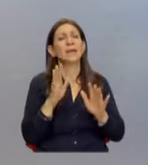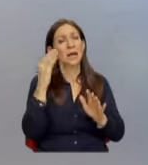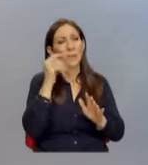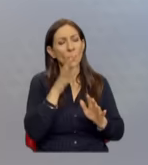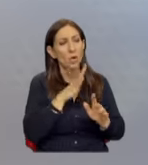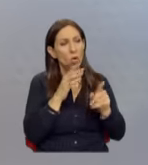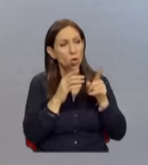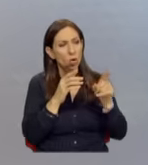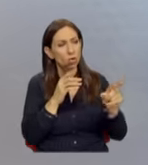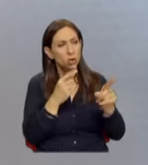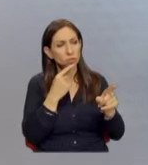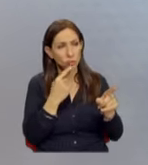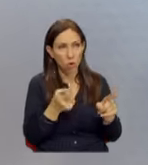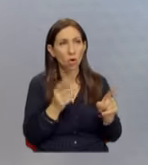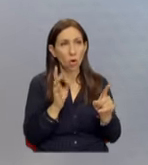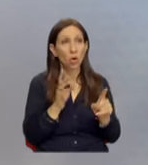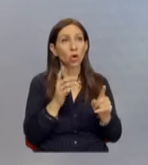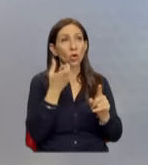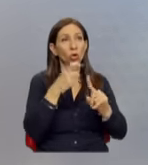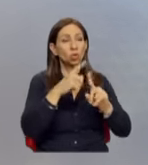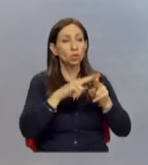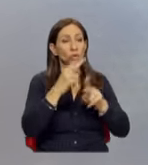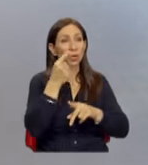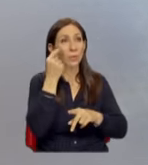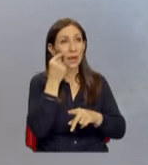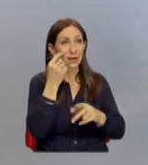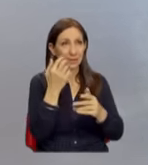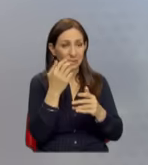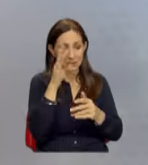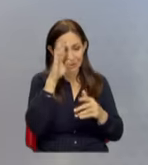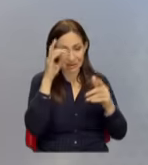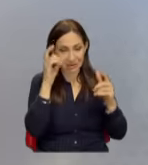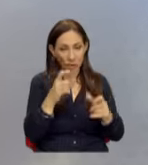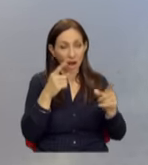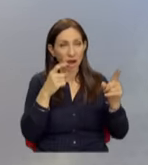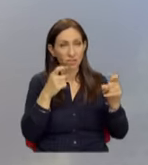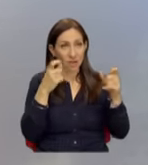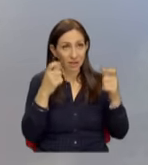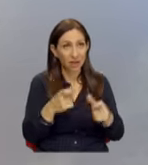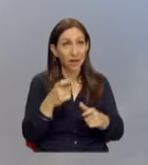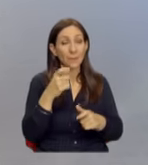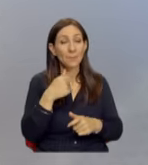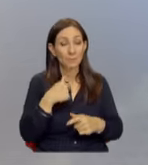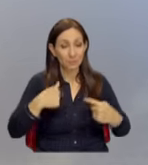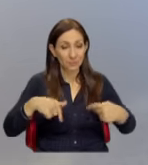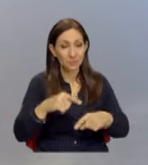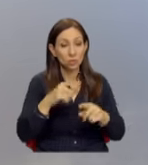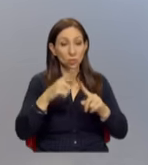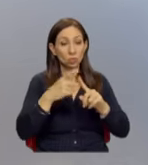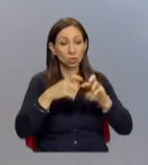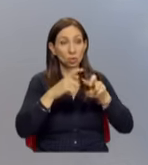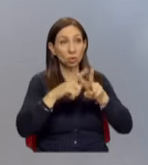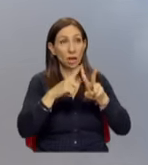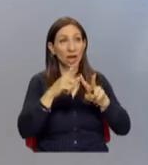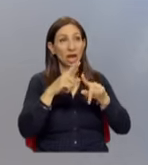İmamoğlu onu da söylüyor. Utku Caner Çaykara. İstanbul'da Avcılar'da biz işte Turan Ançerli ile